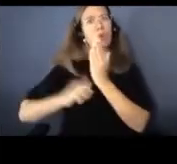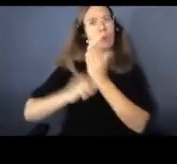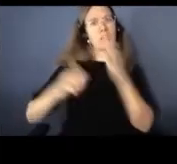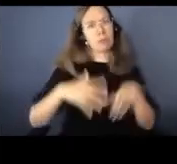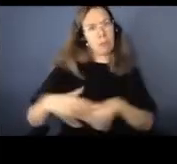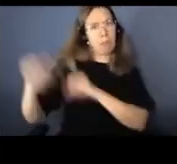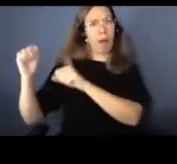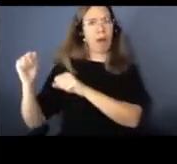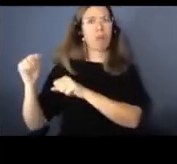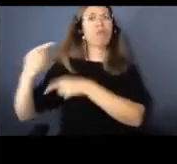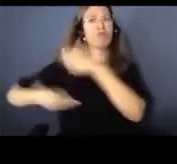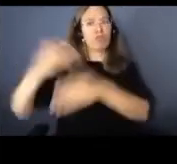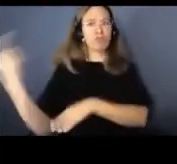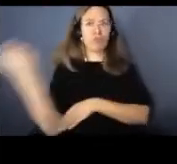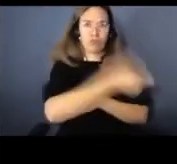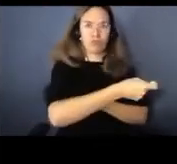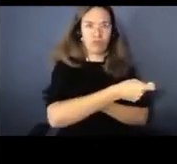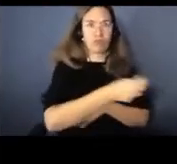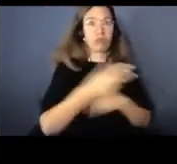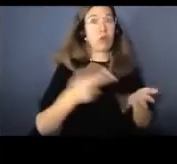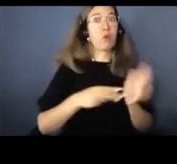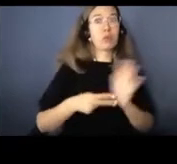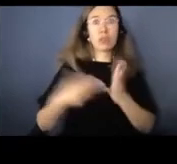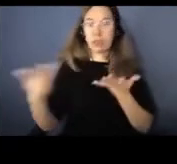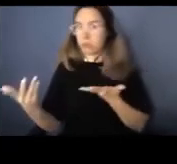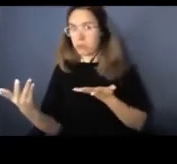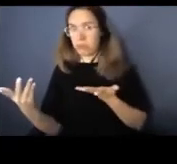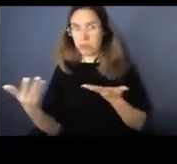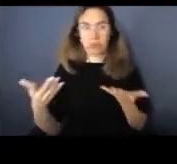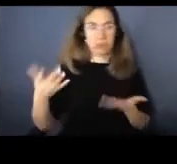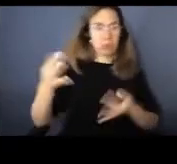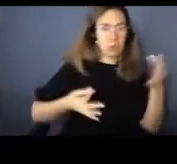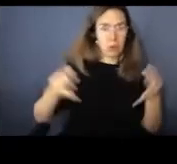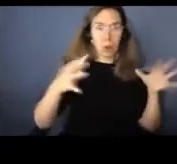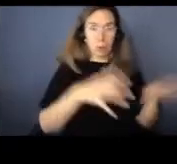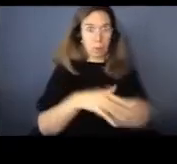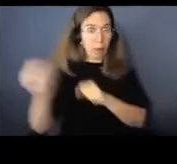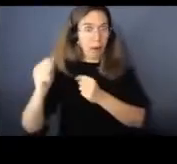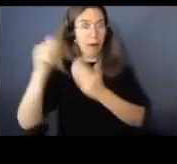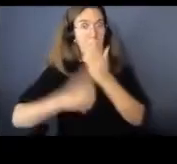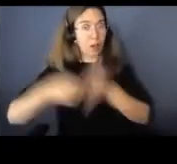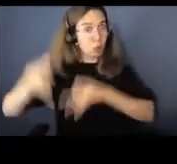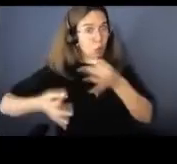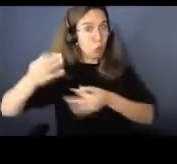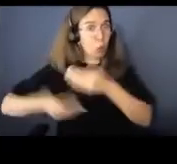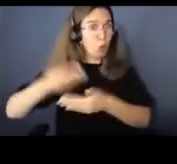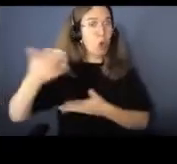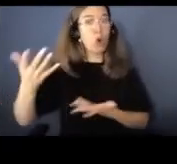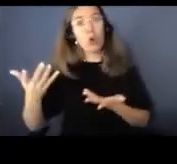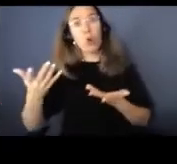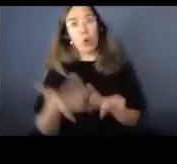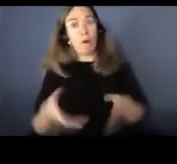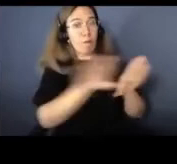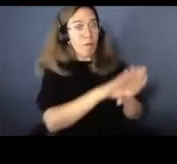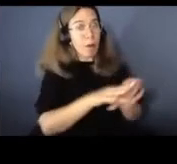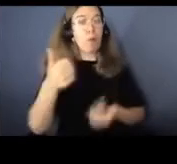recours. Et donc, là, ce sera à la discrétion des procureurs de la couronne de soit se saisir du recours et décider simplement de le fermer